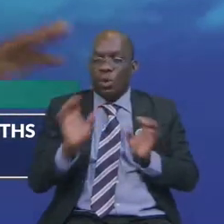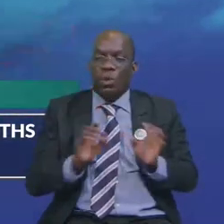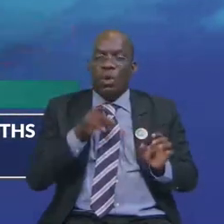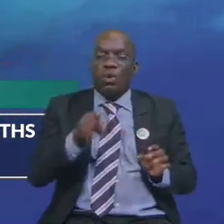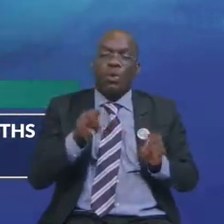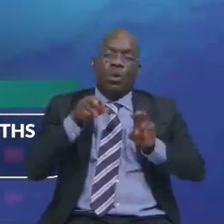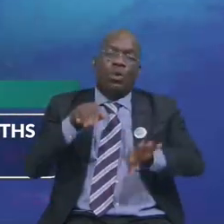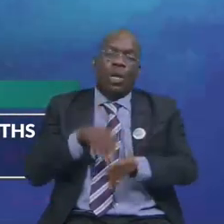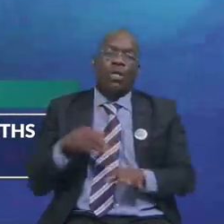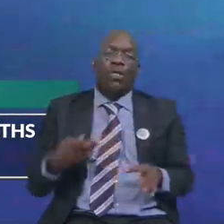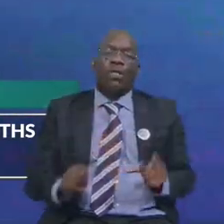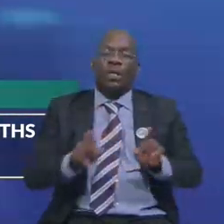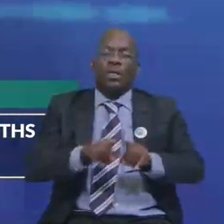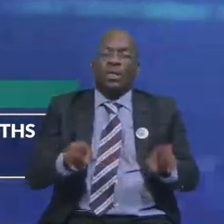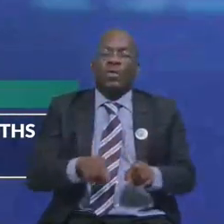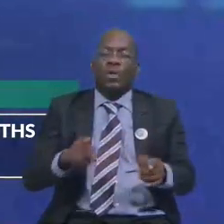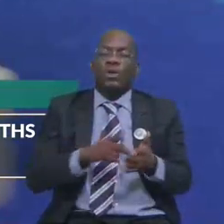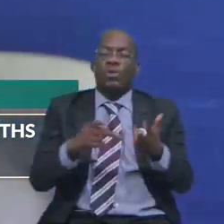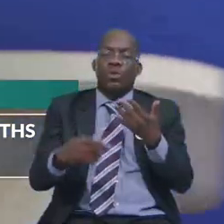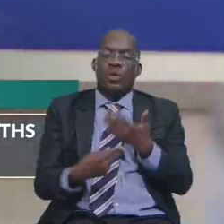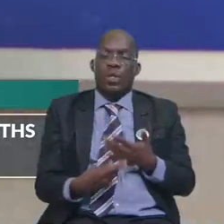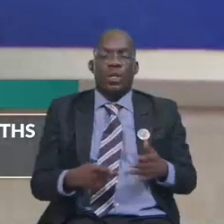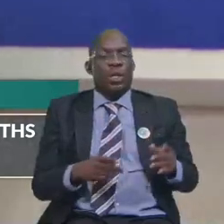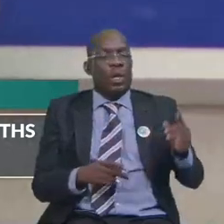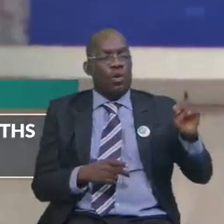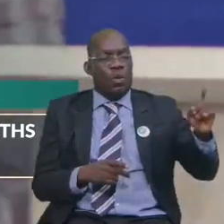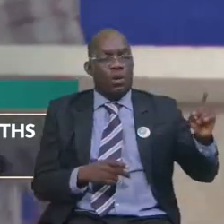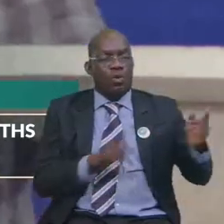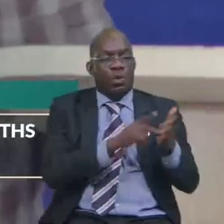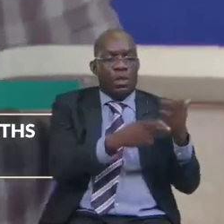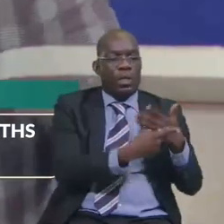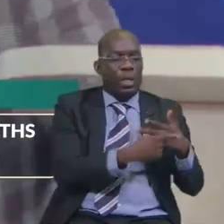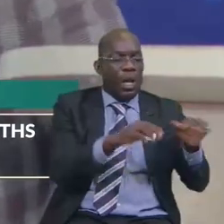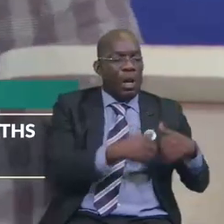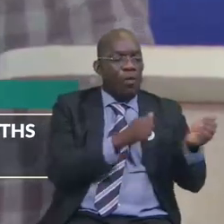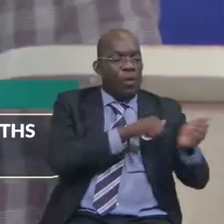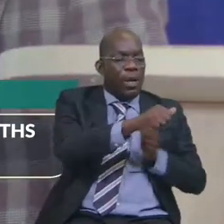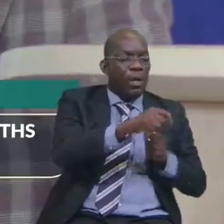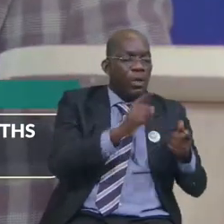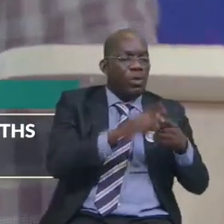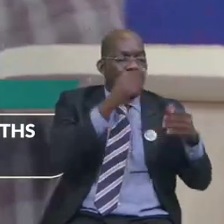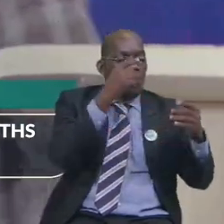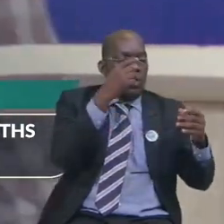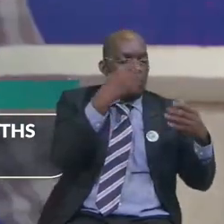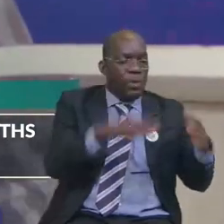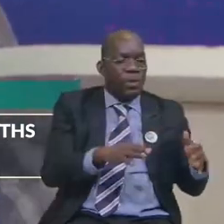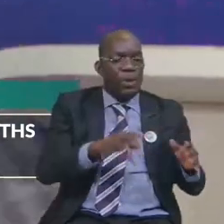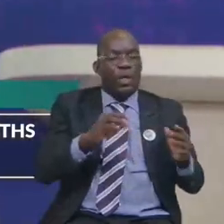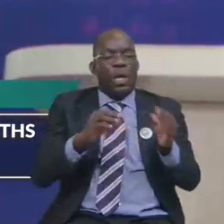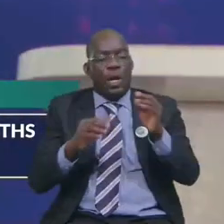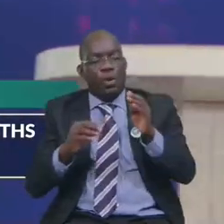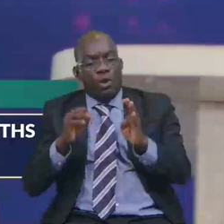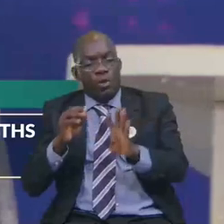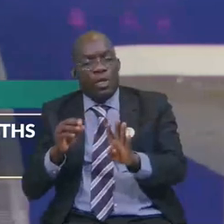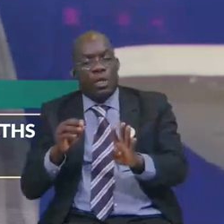tu gères projet a quel niveau pour arriver à la fin projet B à quel niveau pour arriver à la fin lequel a